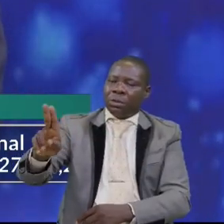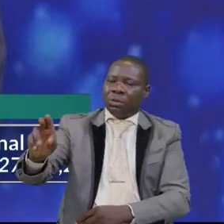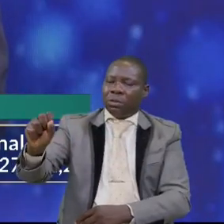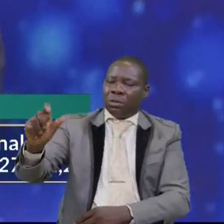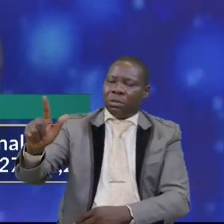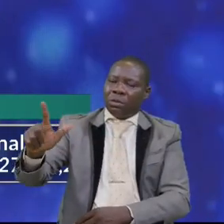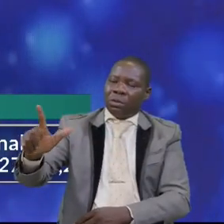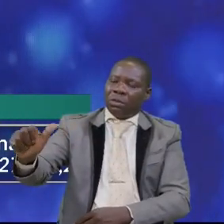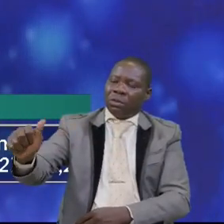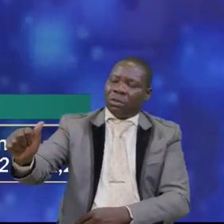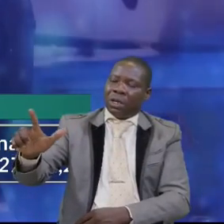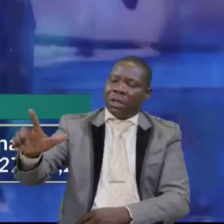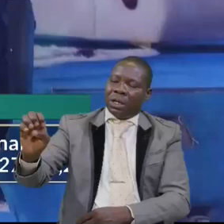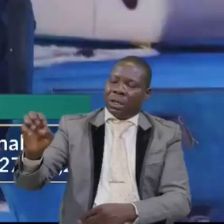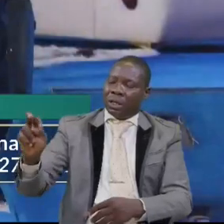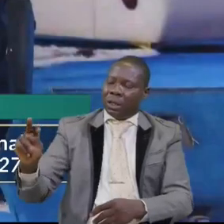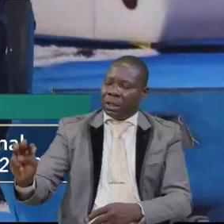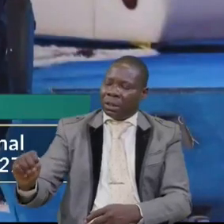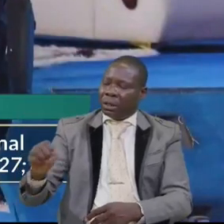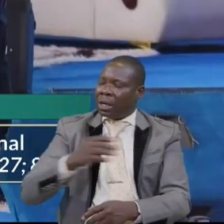se mettait à genoux.